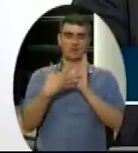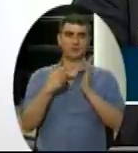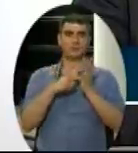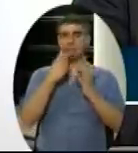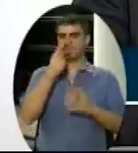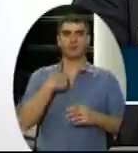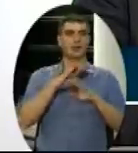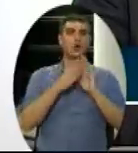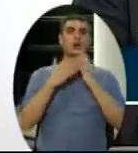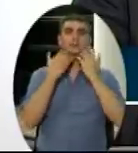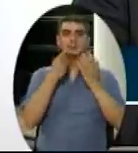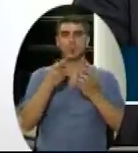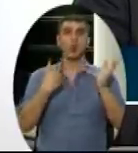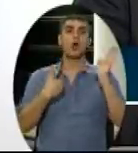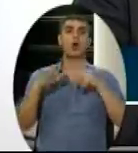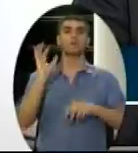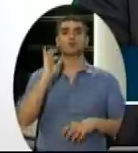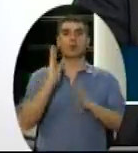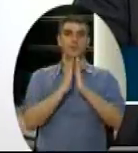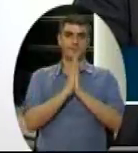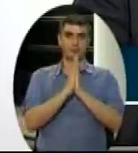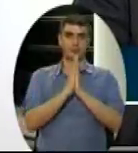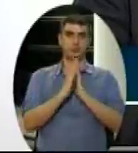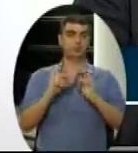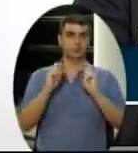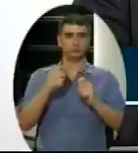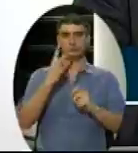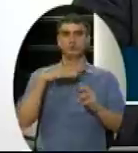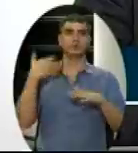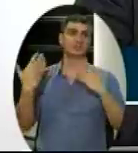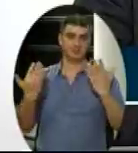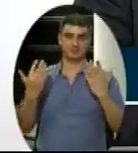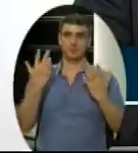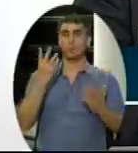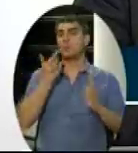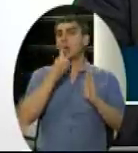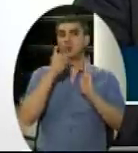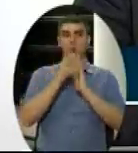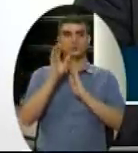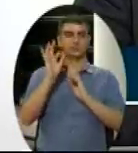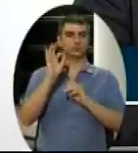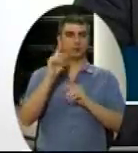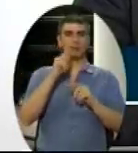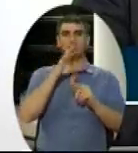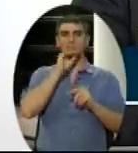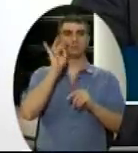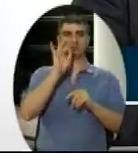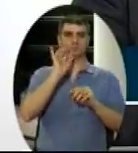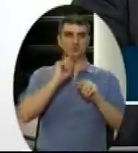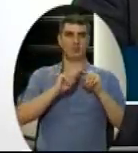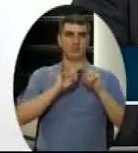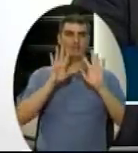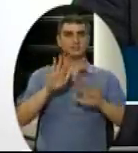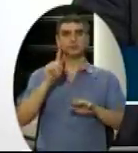כל הסיפור הזה, רובן של הבקשות המוגשות, משני הצדדים אגב, למעט אולי בענייני הטפה לגזענות,